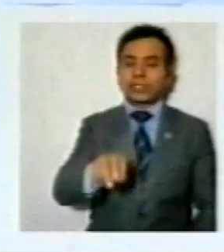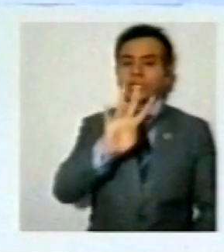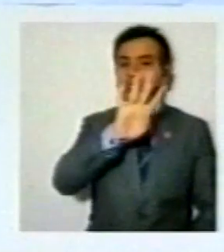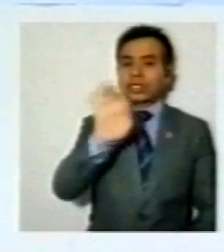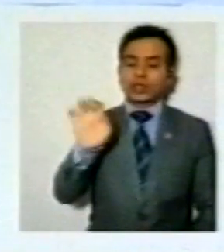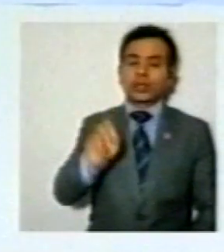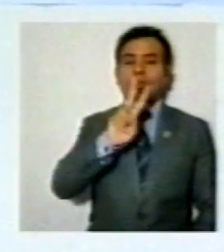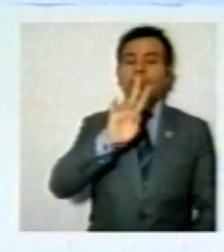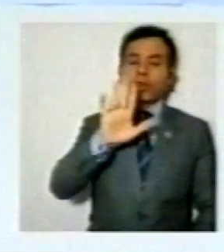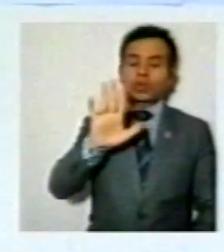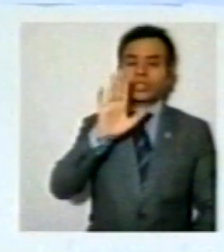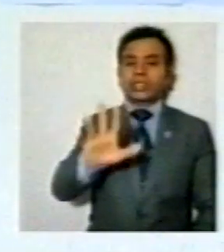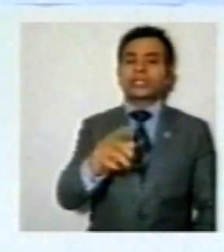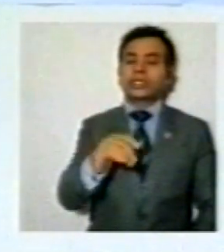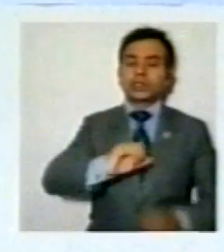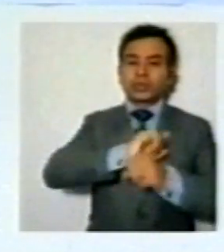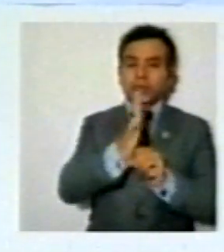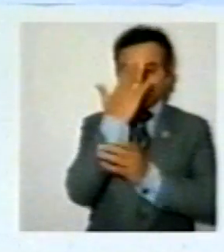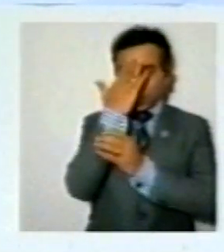এবং এ পর্যন্ত শনাক্ত